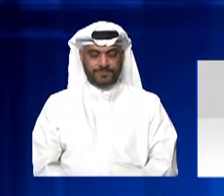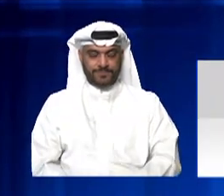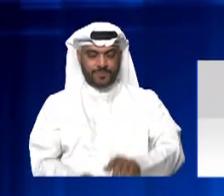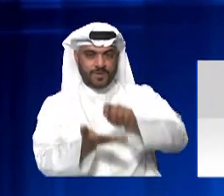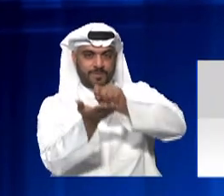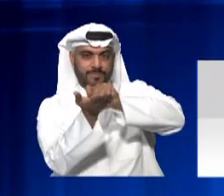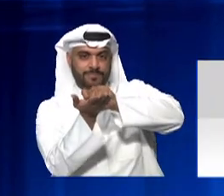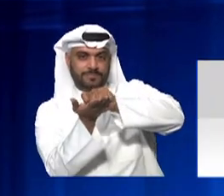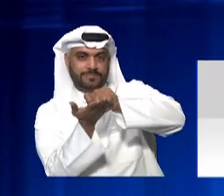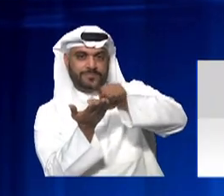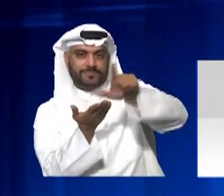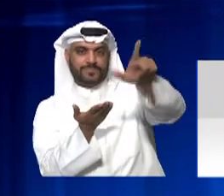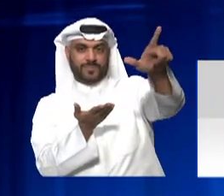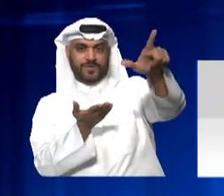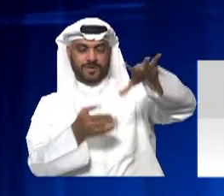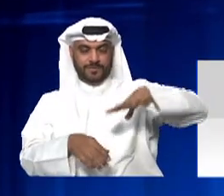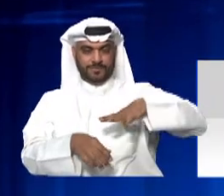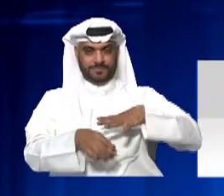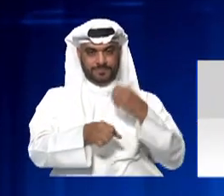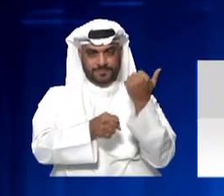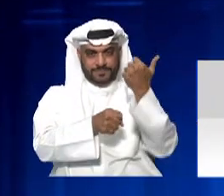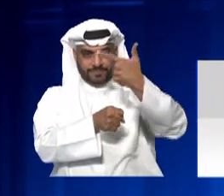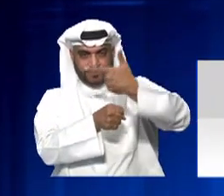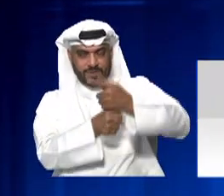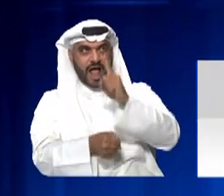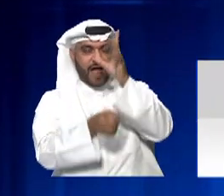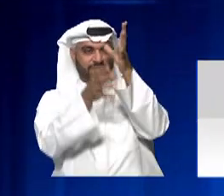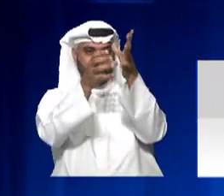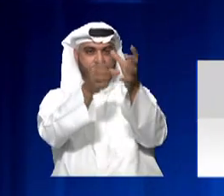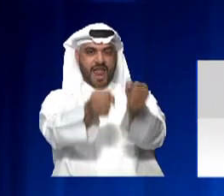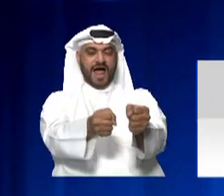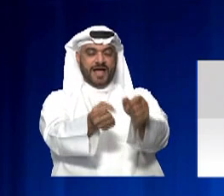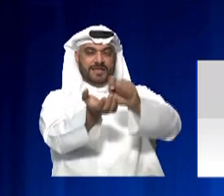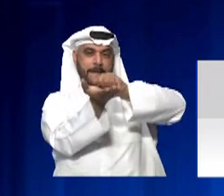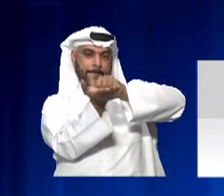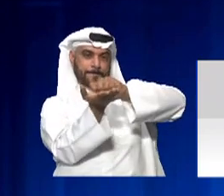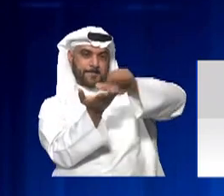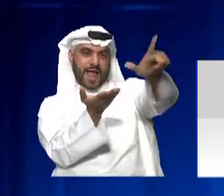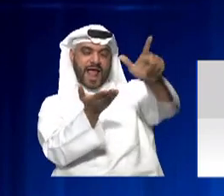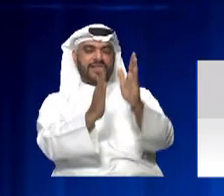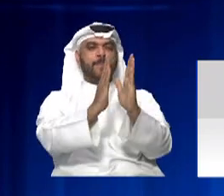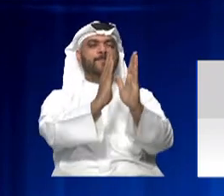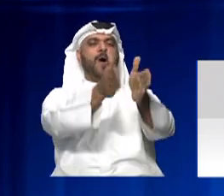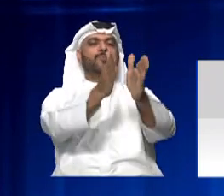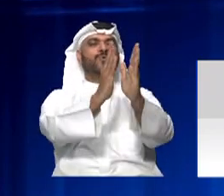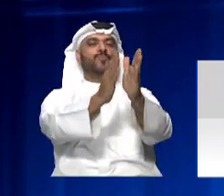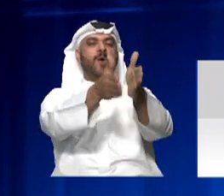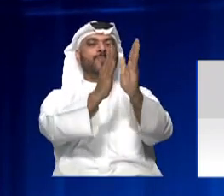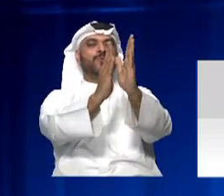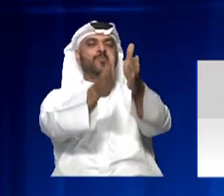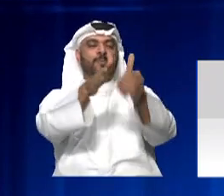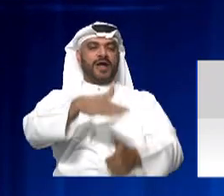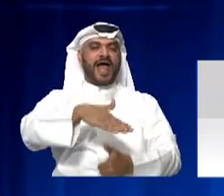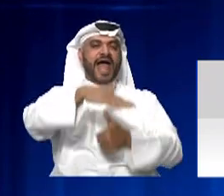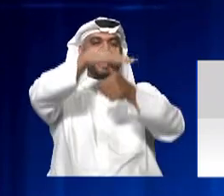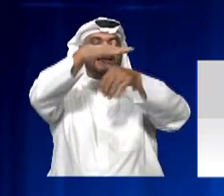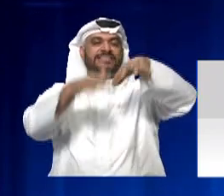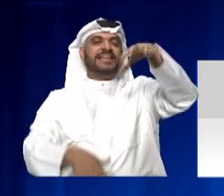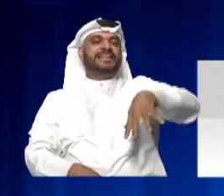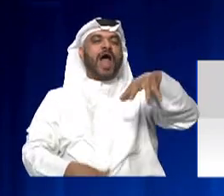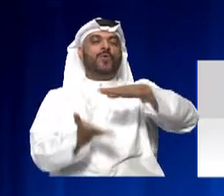بعث سمو ولي العهد الشيخ مشعل الاحمد الجابر الصباح حفظه الله ببرقيه تهنئه الى فخامه الرئيس